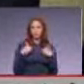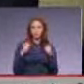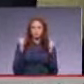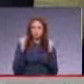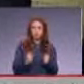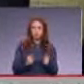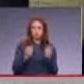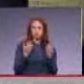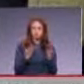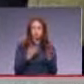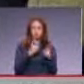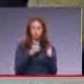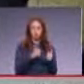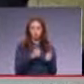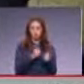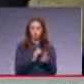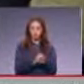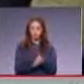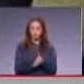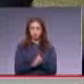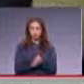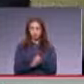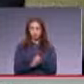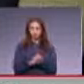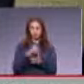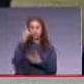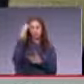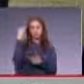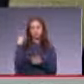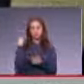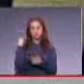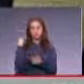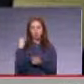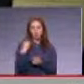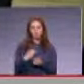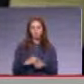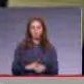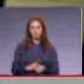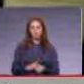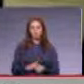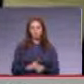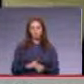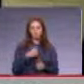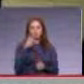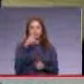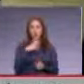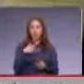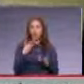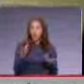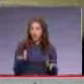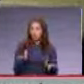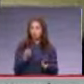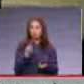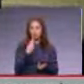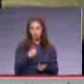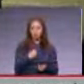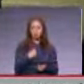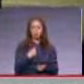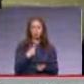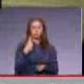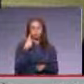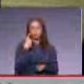يا سيدنا الشيخ يا رب. والله ده عند ربنا. بس انا امانه اللي انت عايزاه هتقوليه